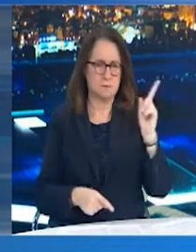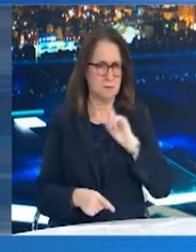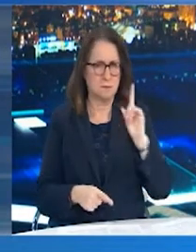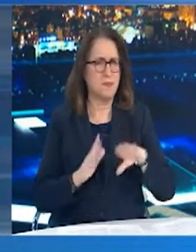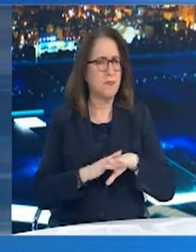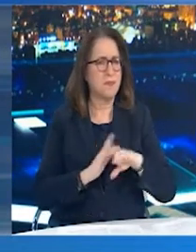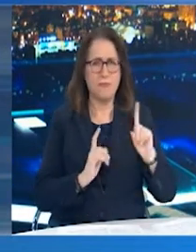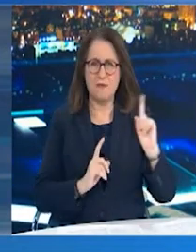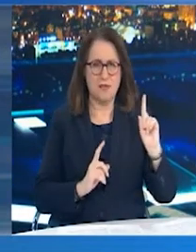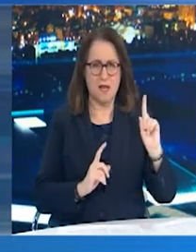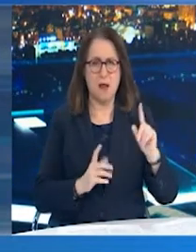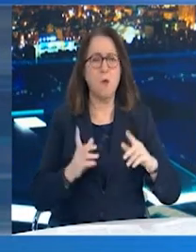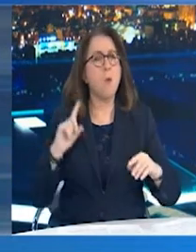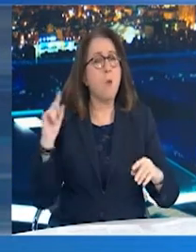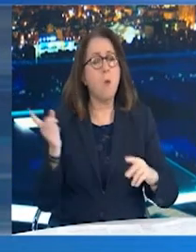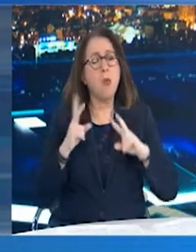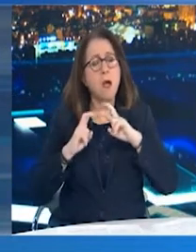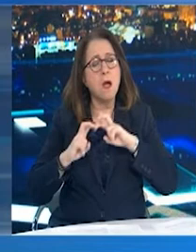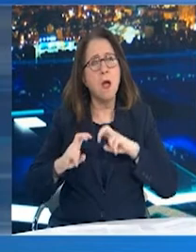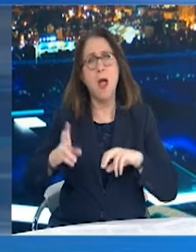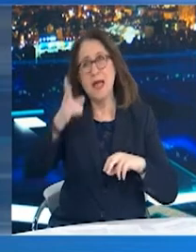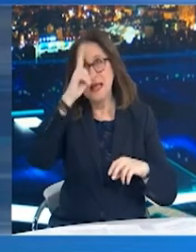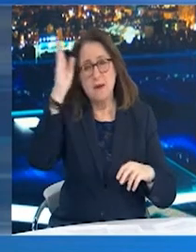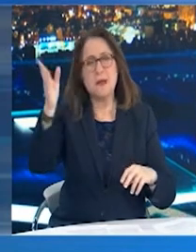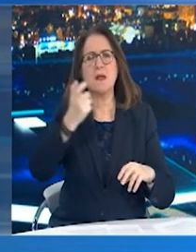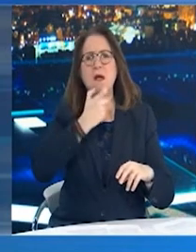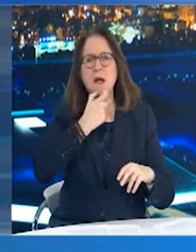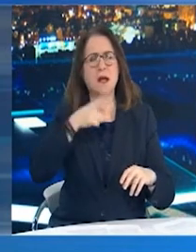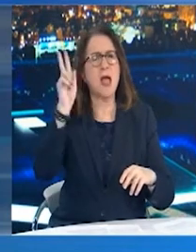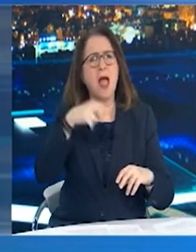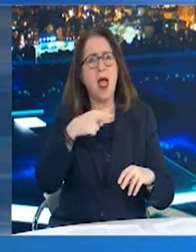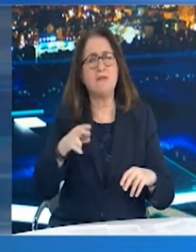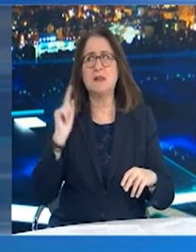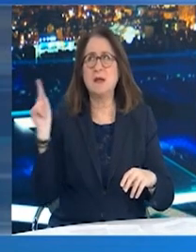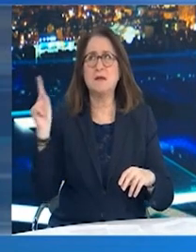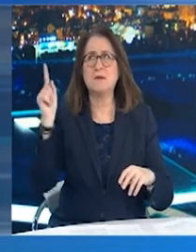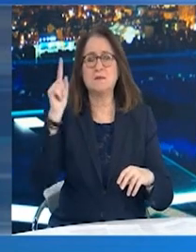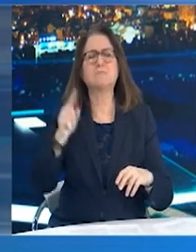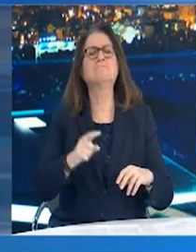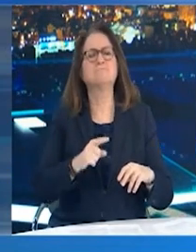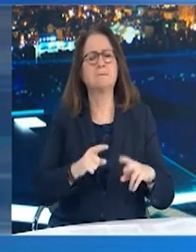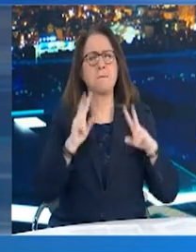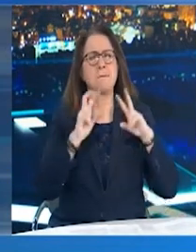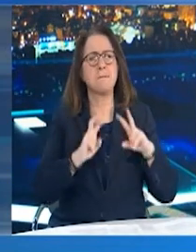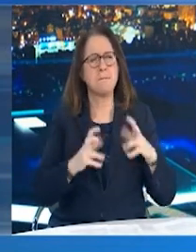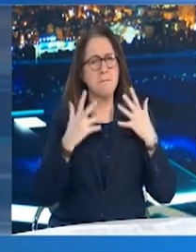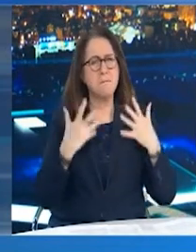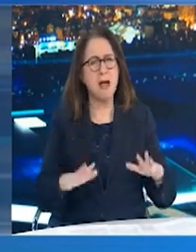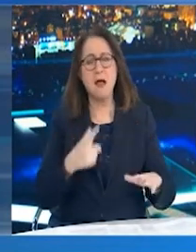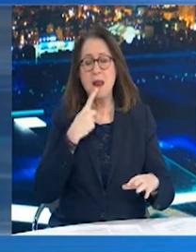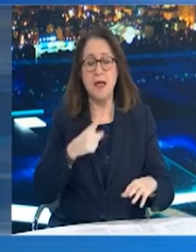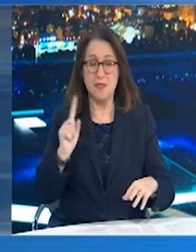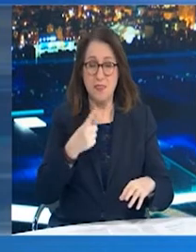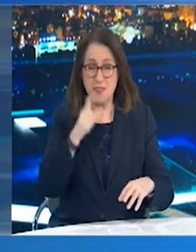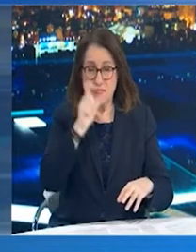μελέτες, όρο επιδημιολογικές μελέτες από τη Γερμανία, την Αγγλία και την Ελβετία έδειξαν με σαφήνεια ότι τόσο οι δάσκαλοι όσο